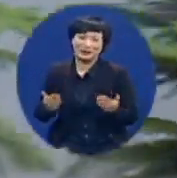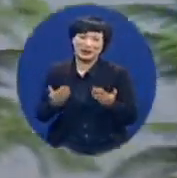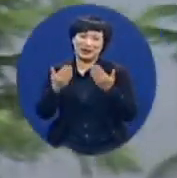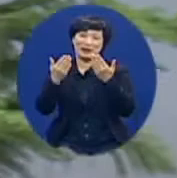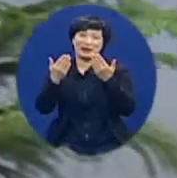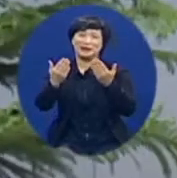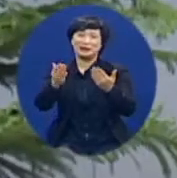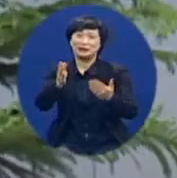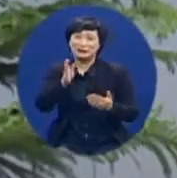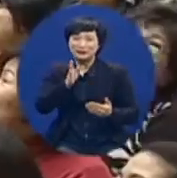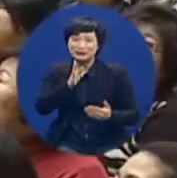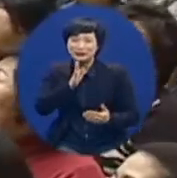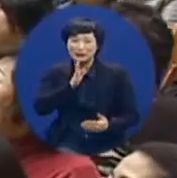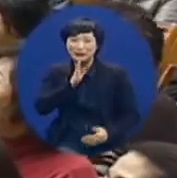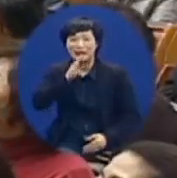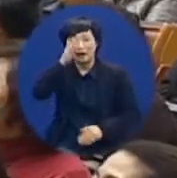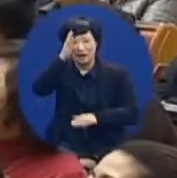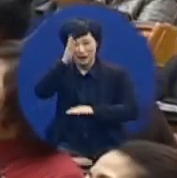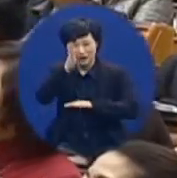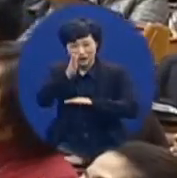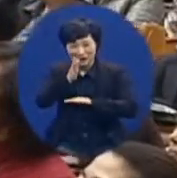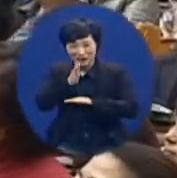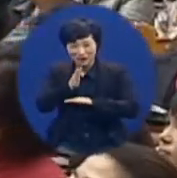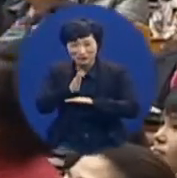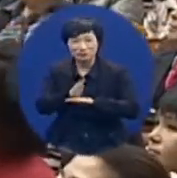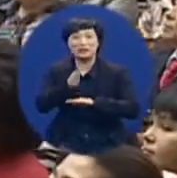감사합니다 진정